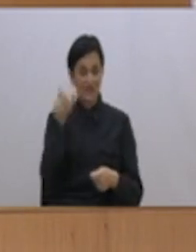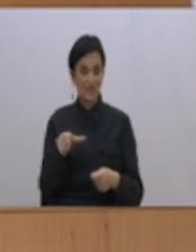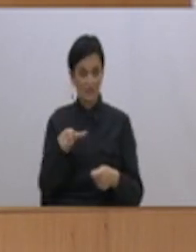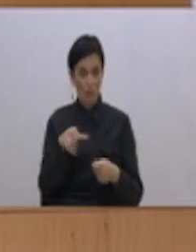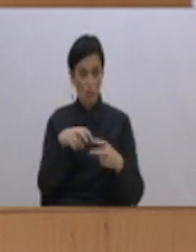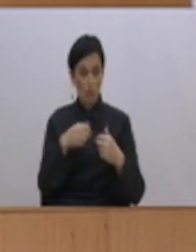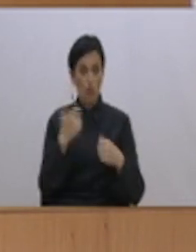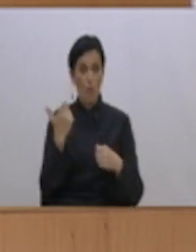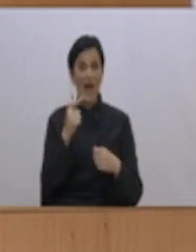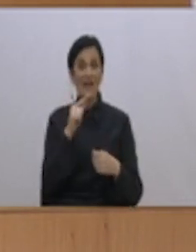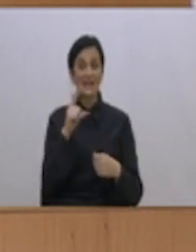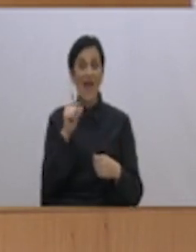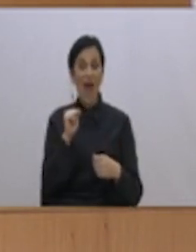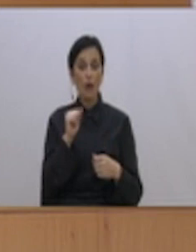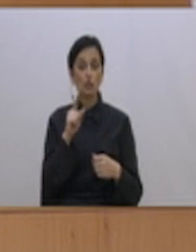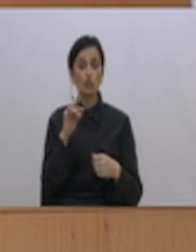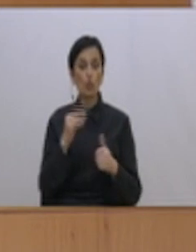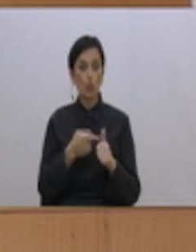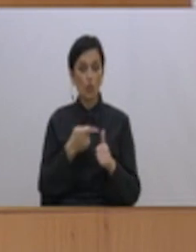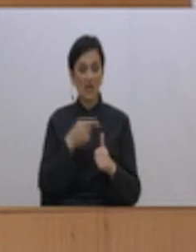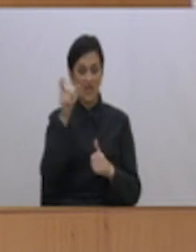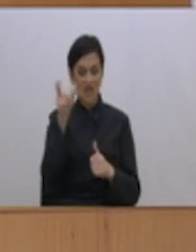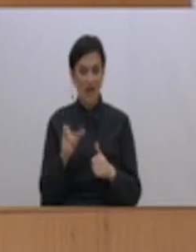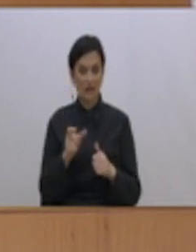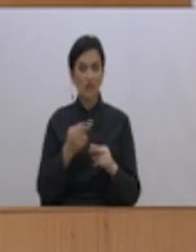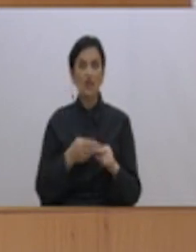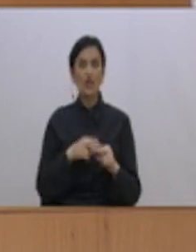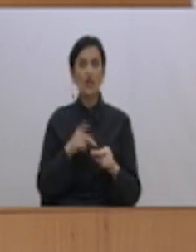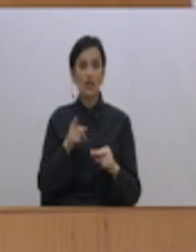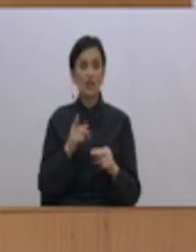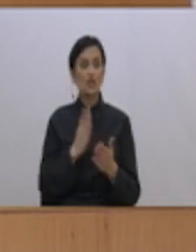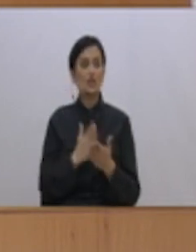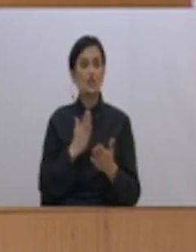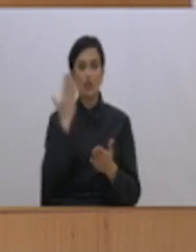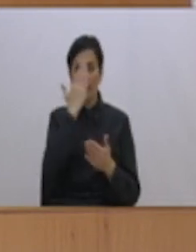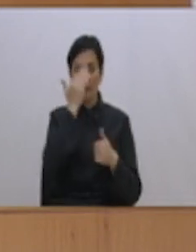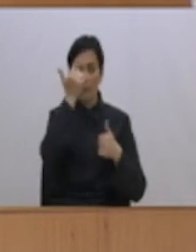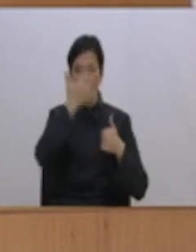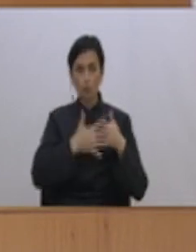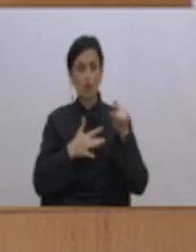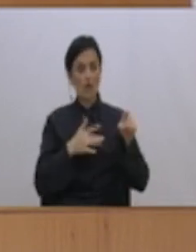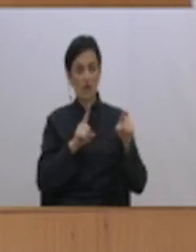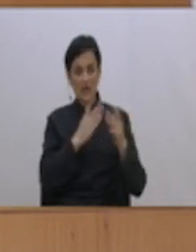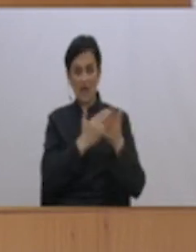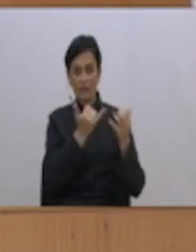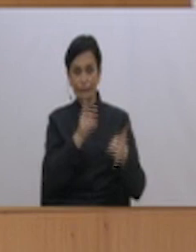დღეს სახელად თეატრულუკიანი, რა თქმა უნდა, ის გჭირს კინოცენტრში, რაც გჭირს.